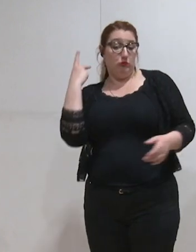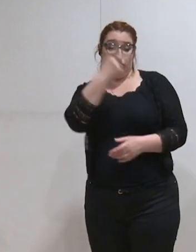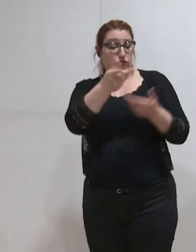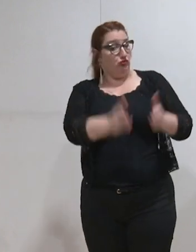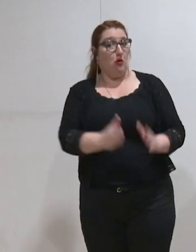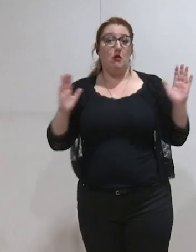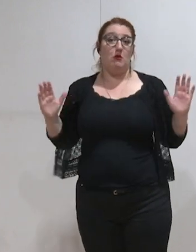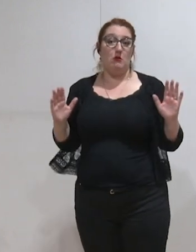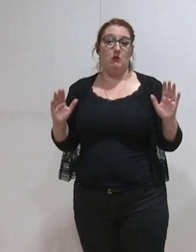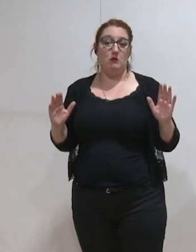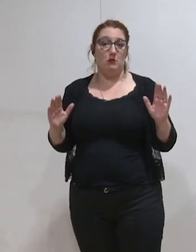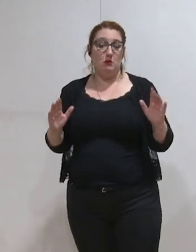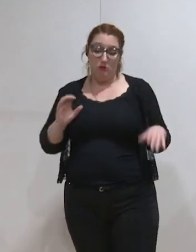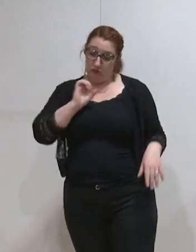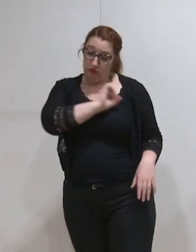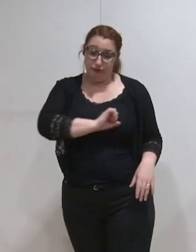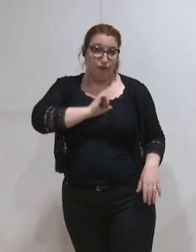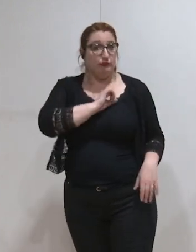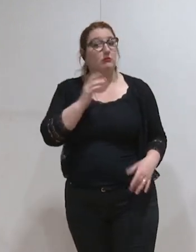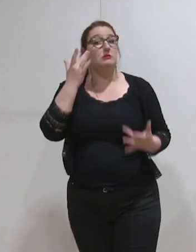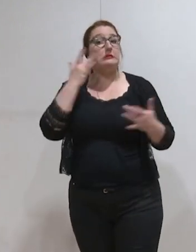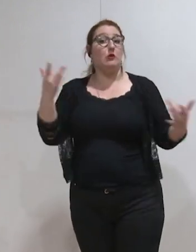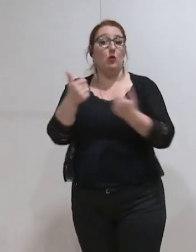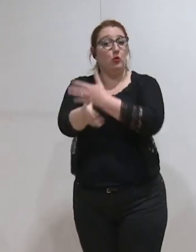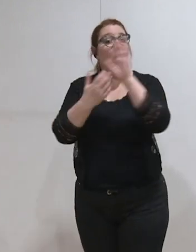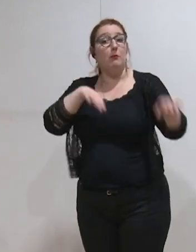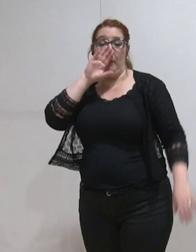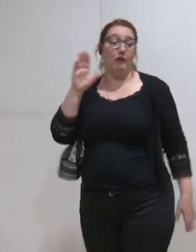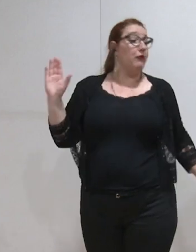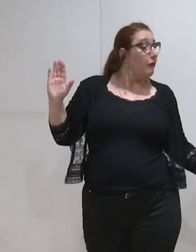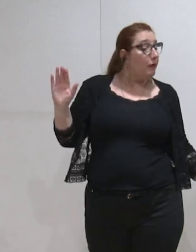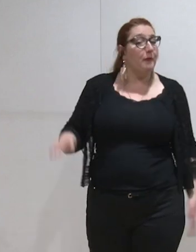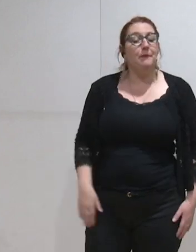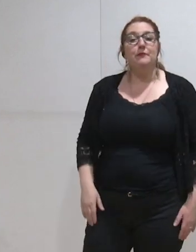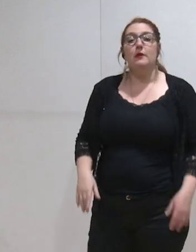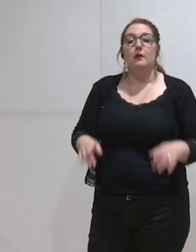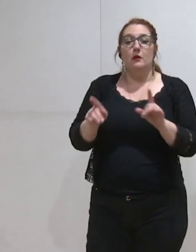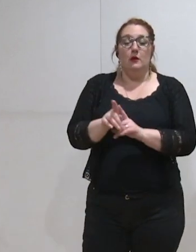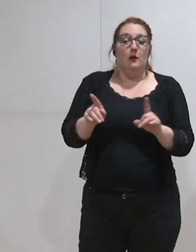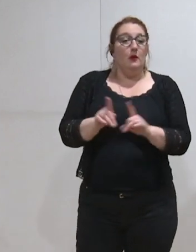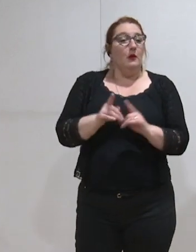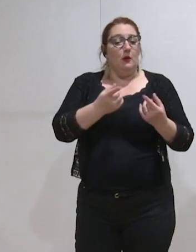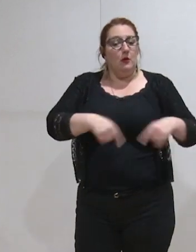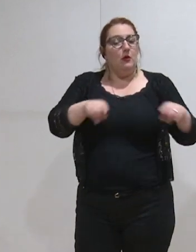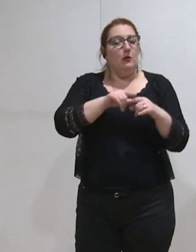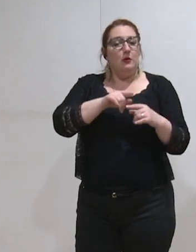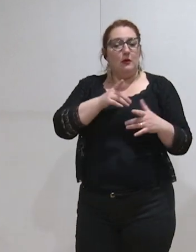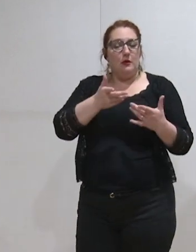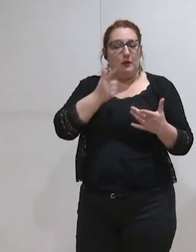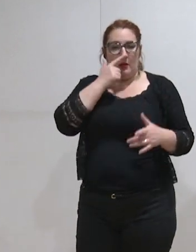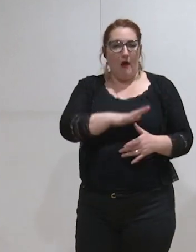secteur culturel d'autre part c'est bien de discuter comme nous le faisons à l'intérieur du comité d'avis